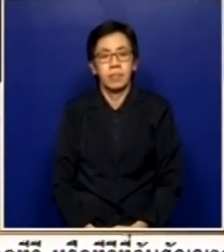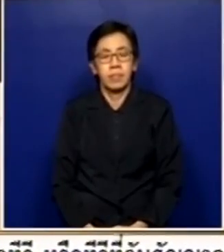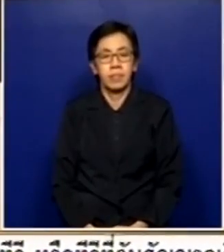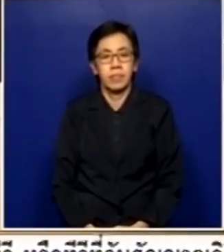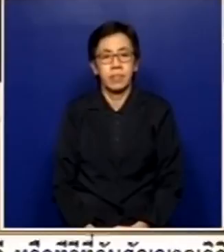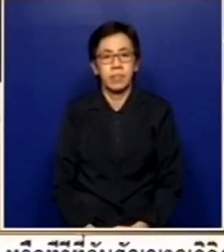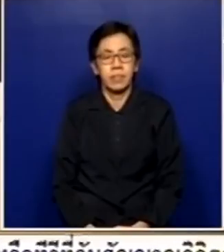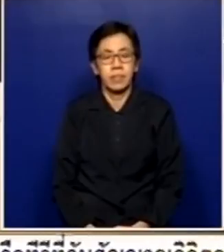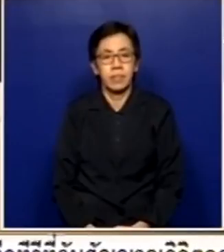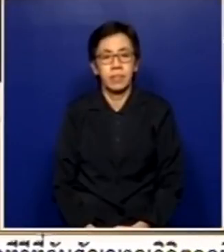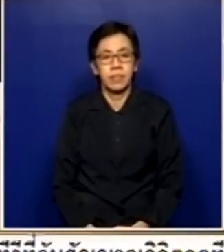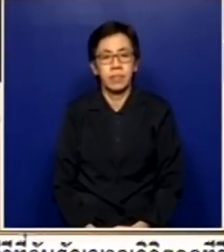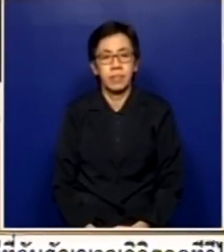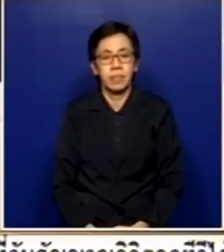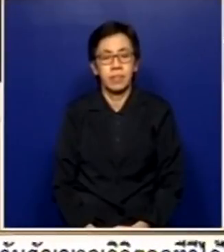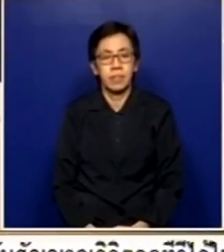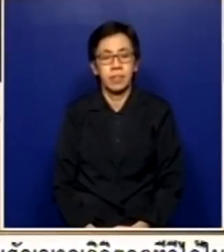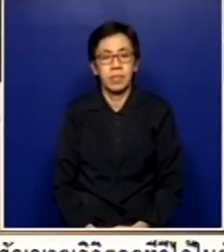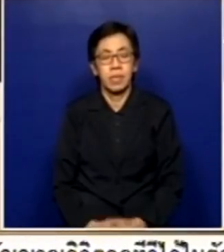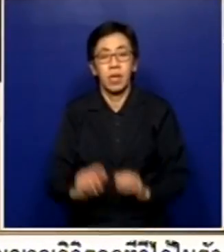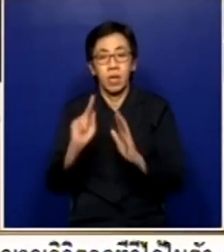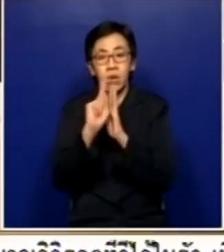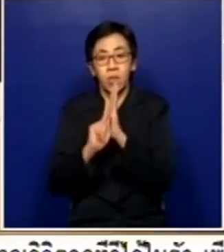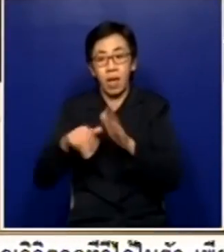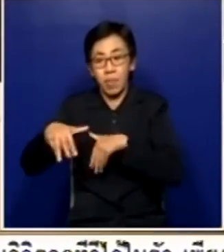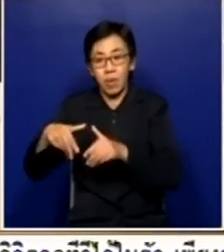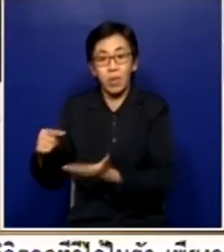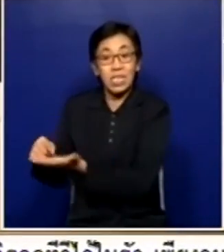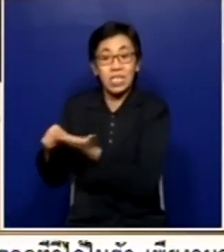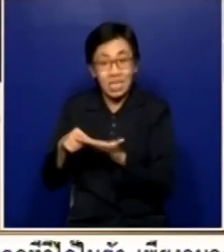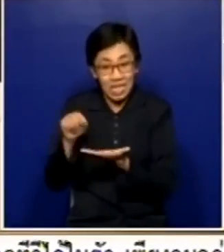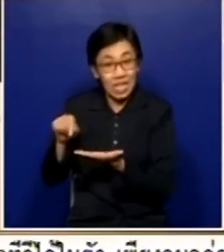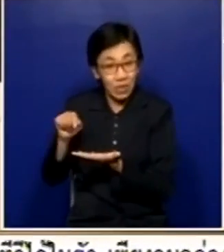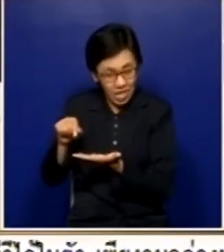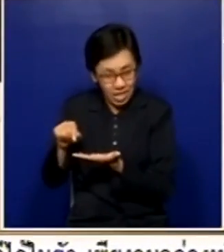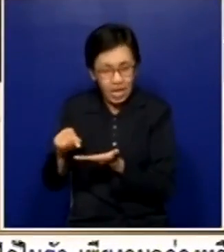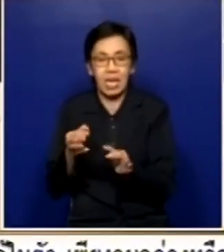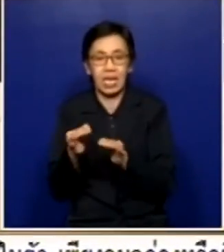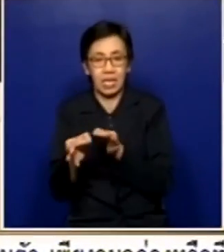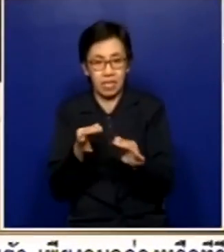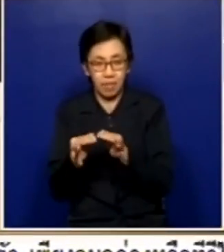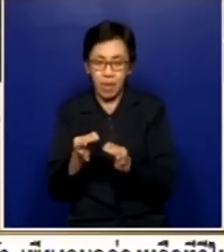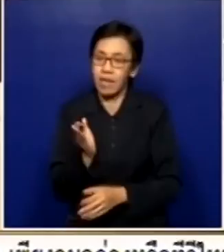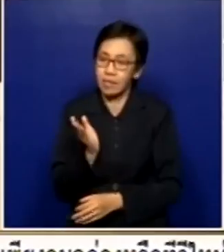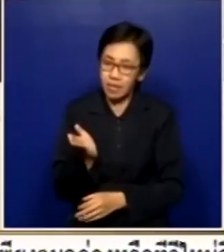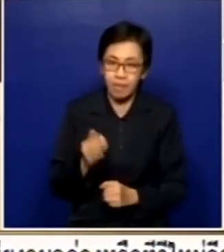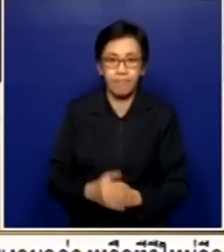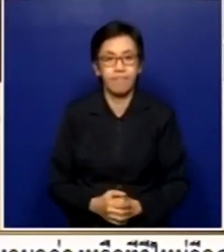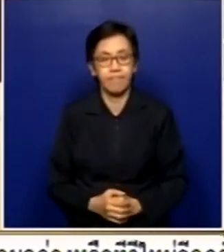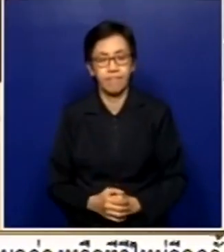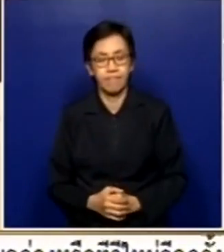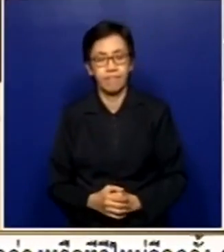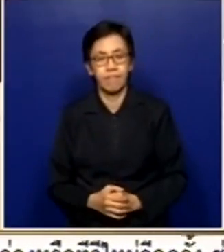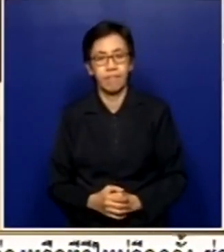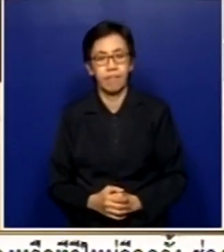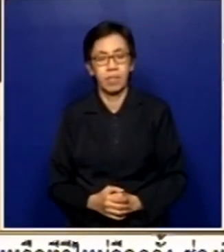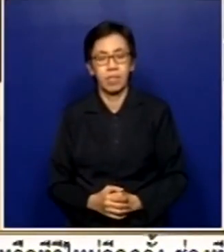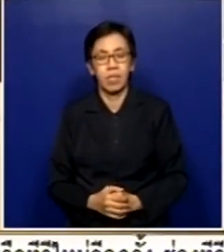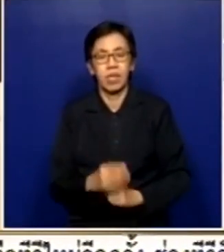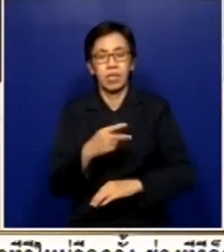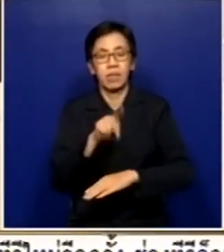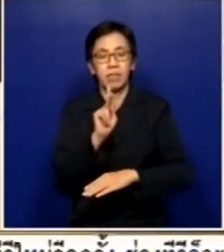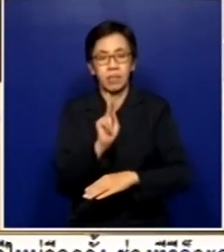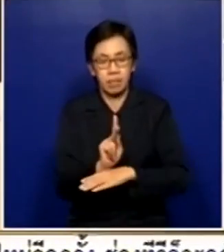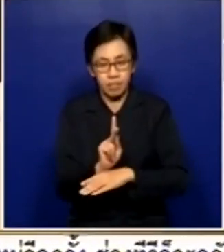ล่าก็ธรรมนูญที่แจ้งก่อนนะครับนักเรียนท่านประธานใช้เอา